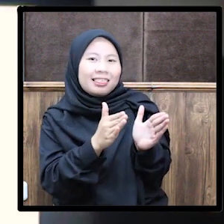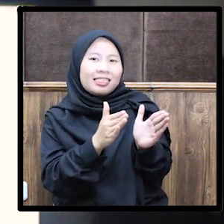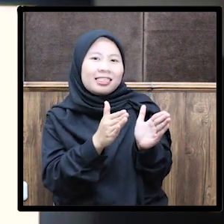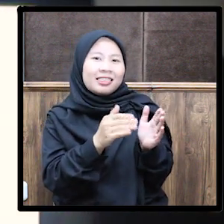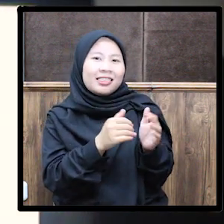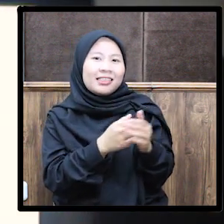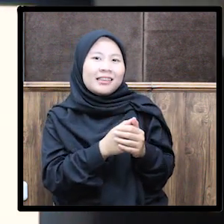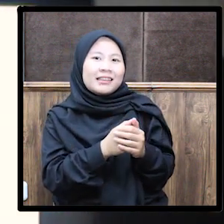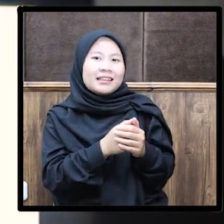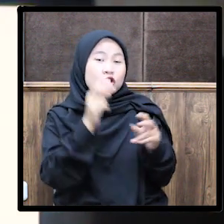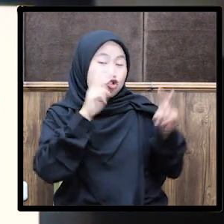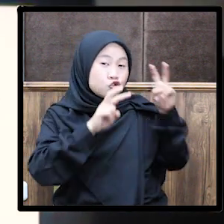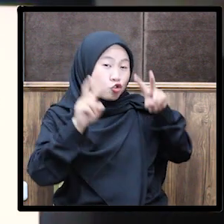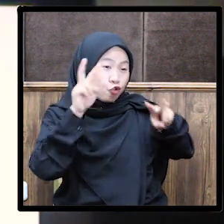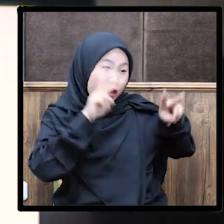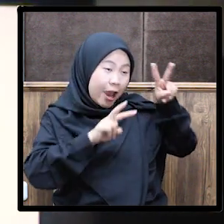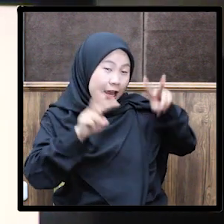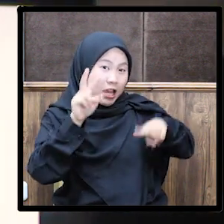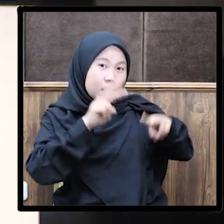survei itu